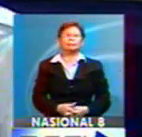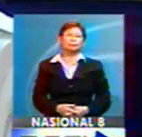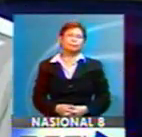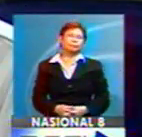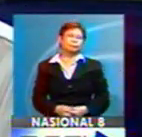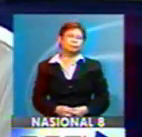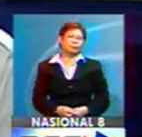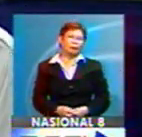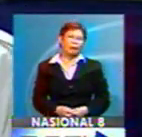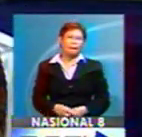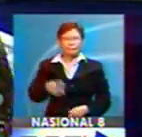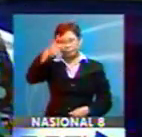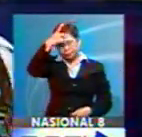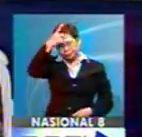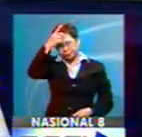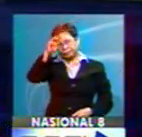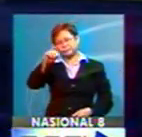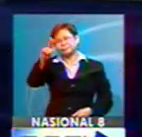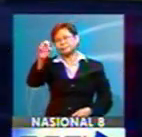Seperti mana disebut oleh Dato' Musa tadi,